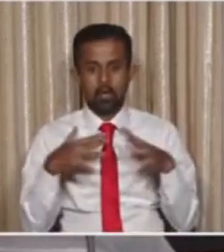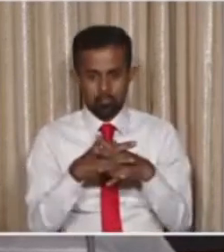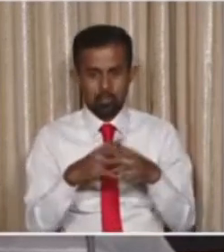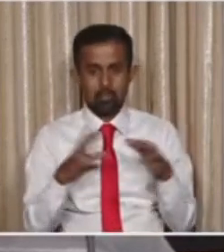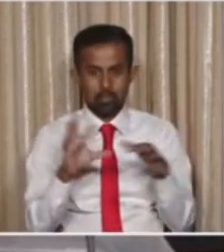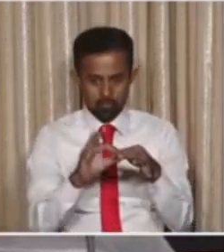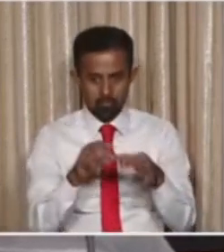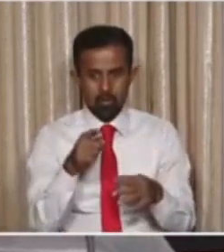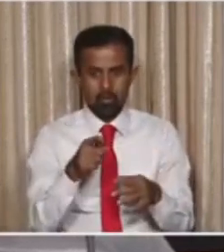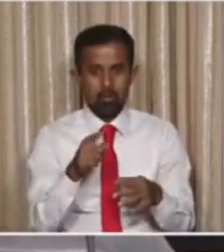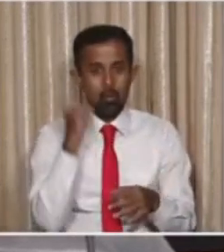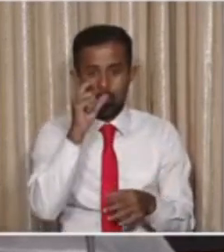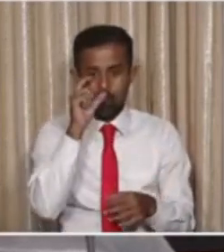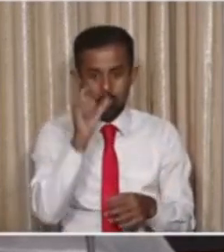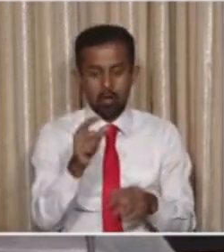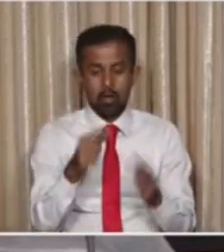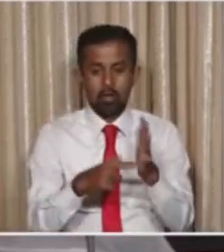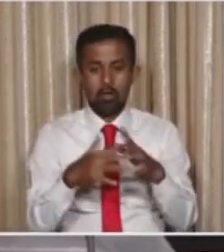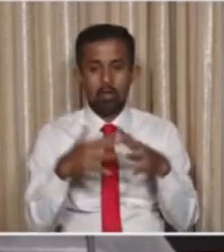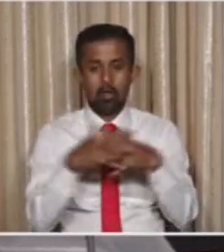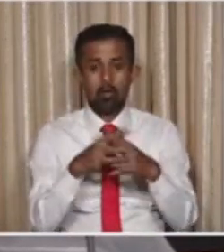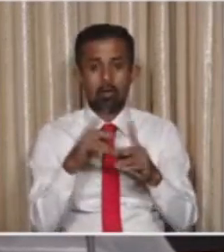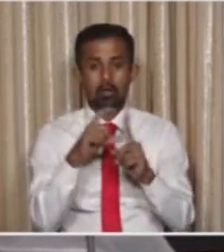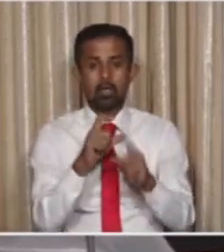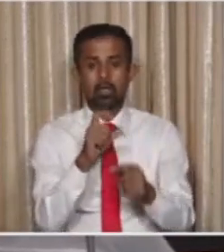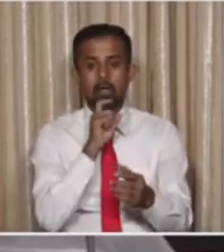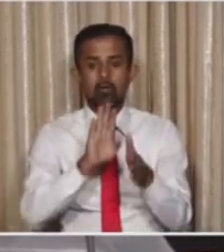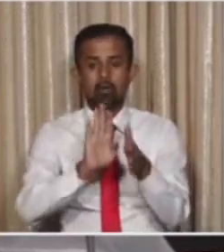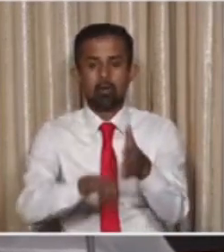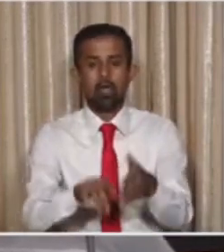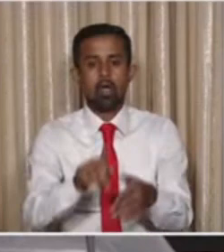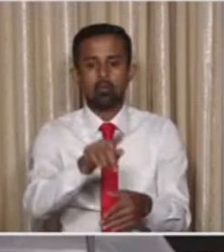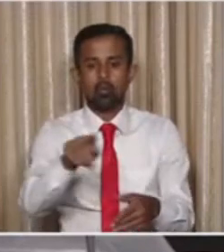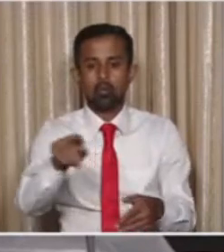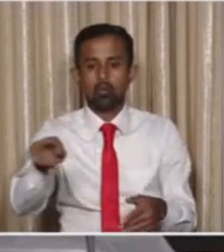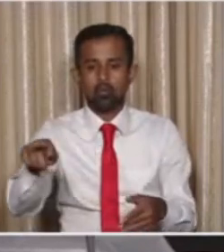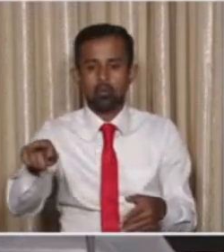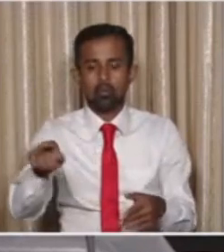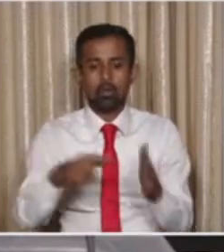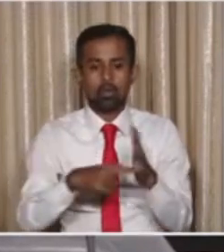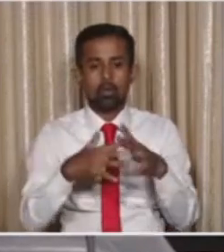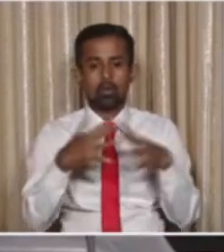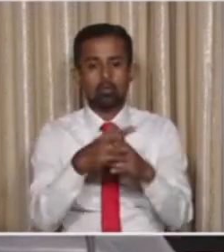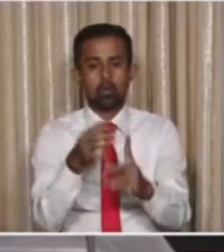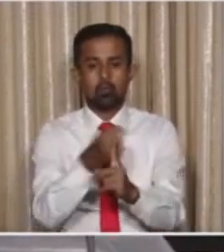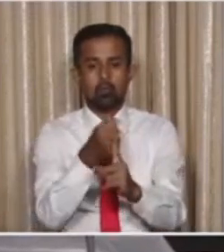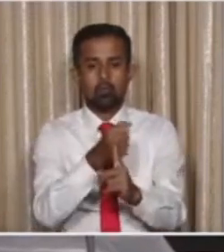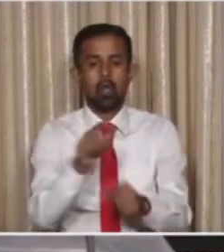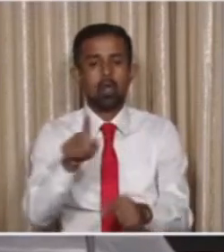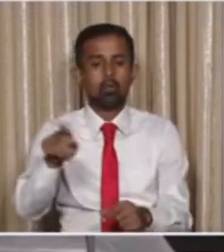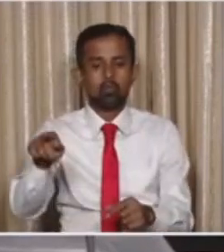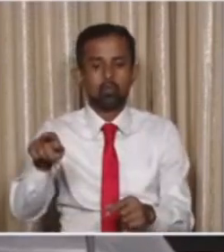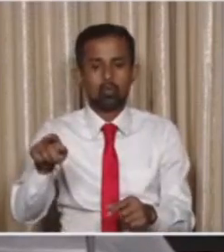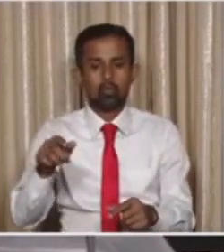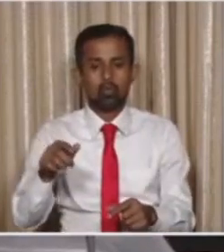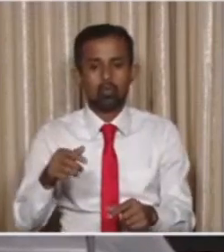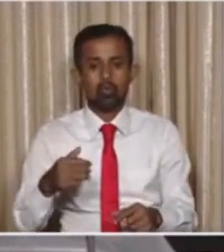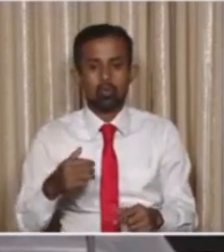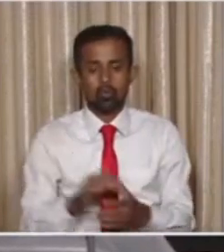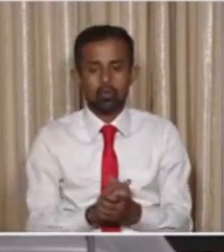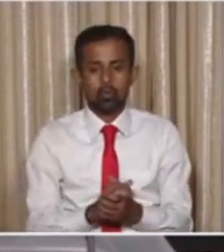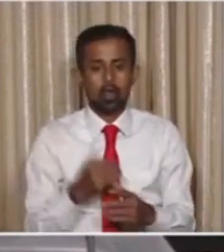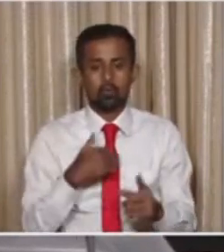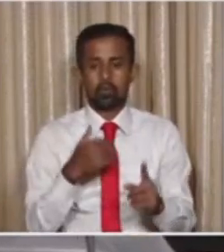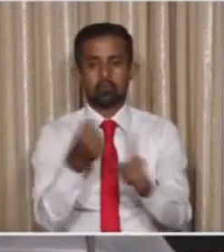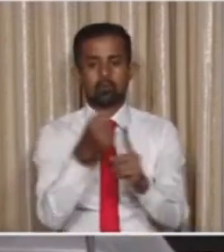සම්බන්ධයක්? එන හොයලා බලන්න මේ නීතිපති දෙපාර්තමේන්තුවෙන් නඩු අයින් කරගත්ත අය කවුද කියලා. නීතිපති දෙපාර්තමේන්තුවට බලපෑම් කරපු අය කවුද කියලා. අපි කවදාද නීතිපති දෙපාර්තමේන්තුවට